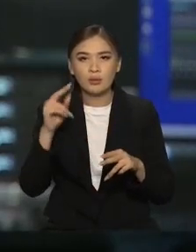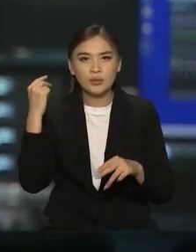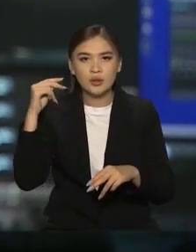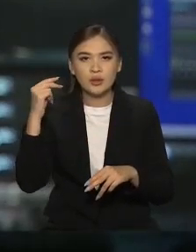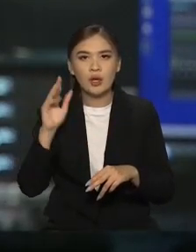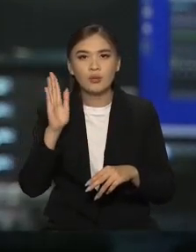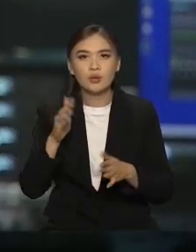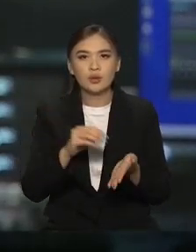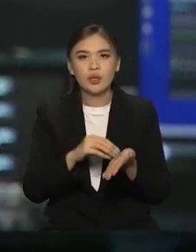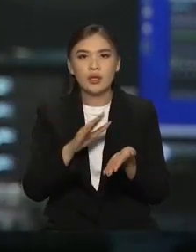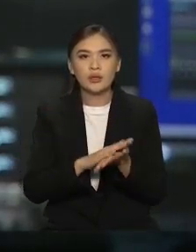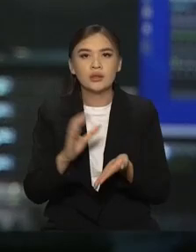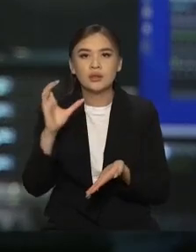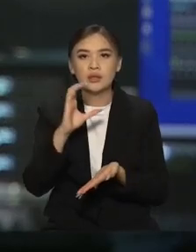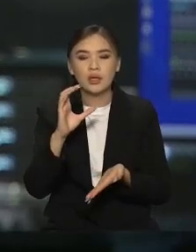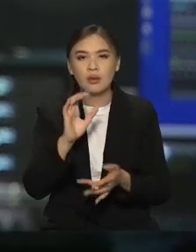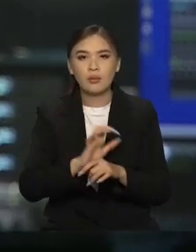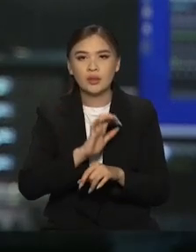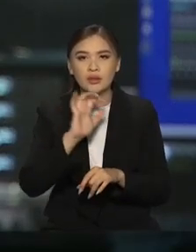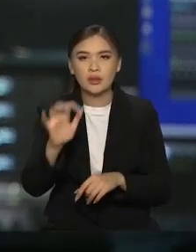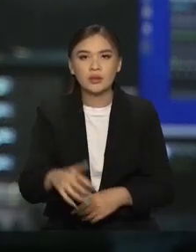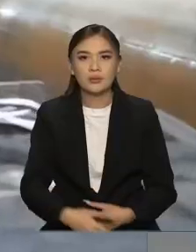намерен изложить в своем сентябрьском послании.